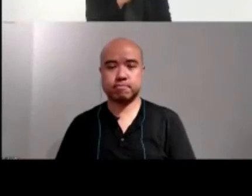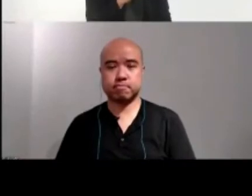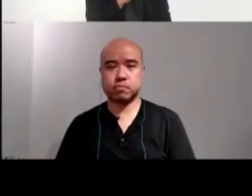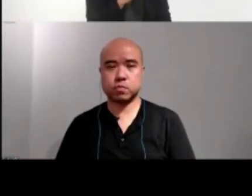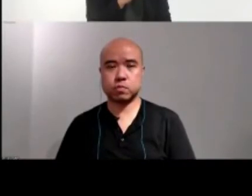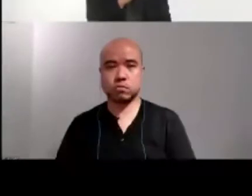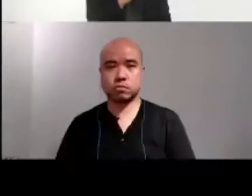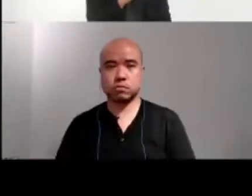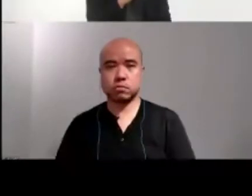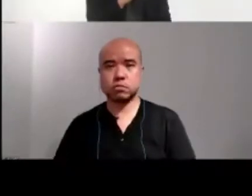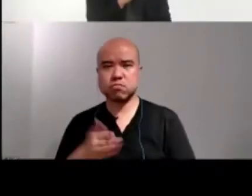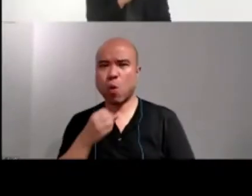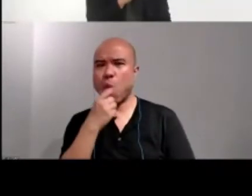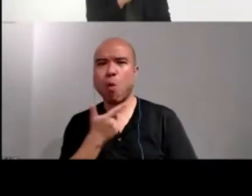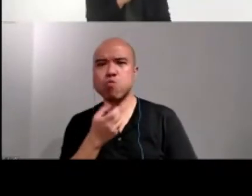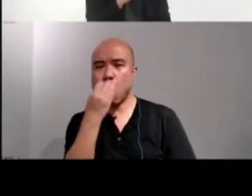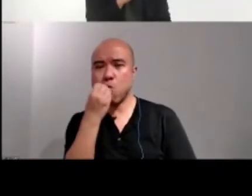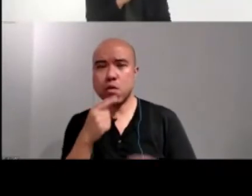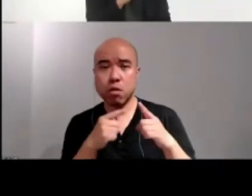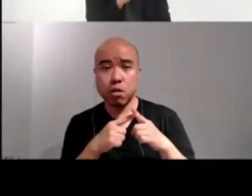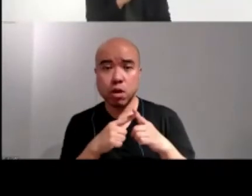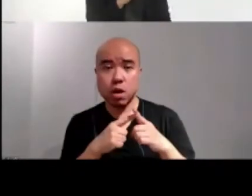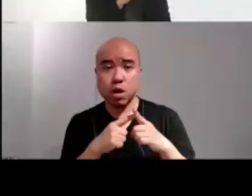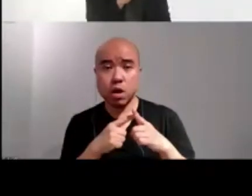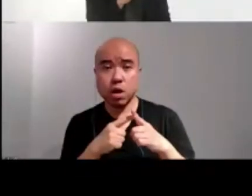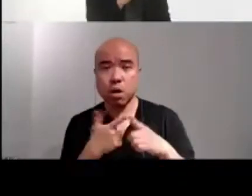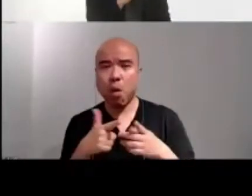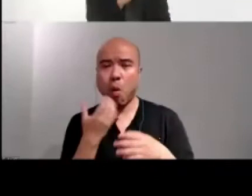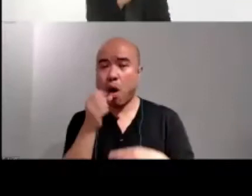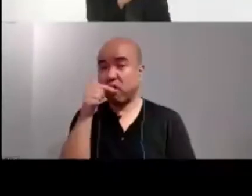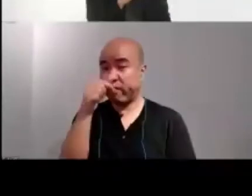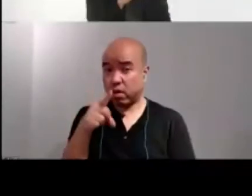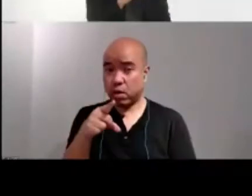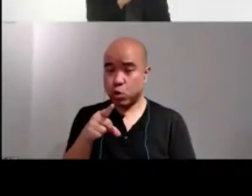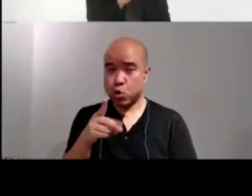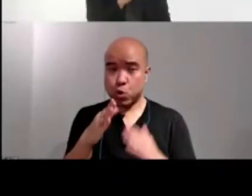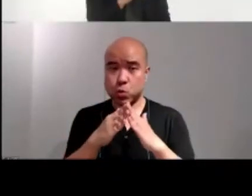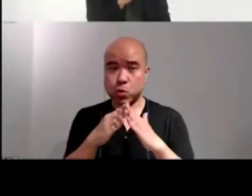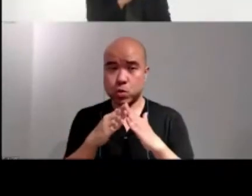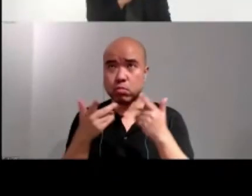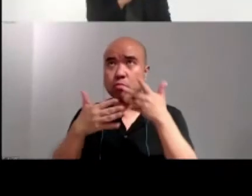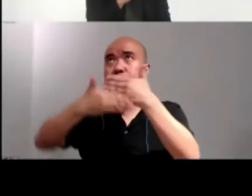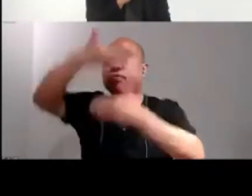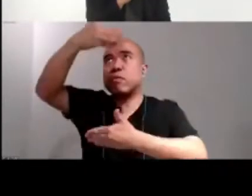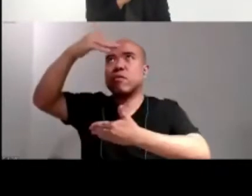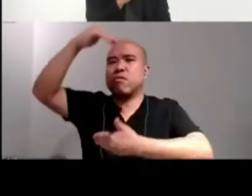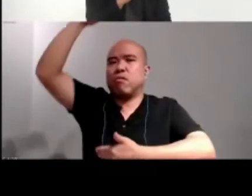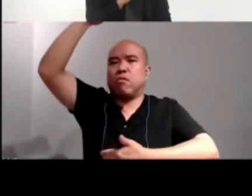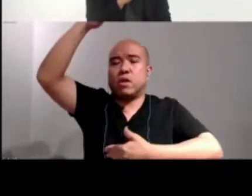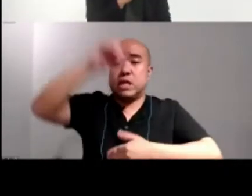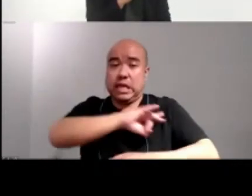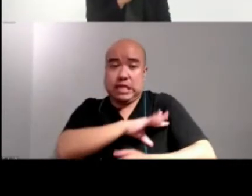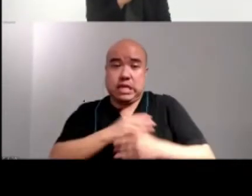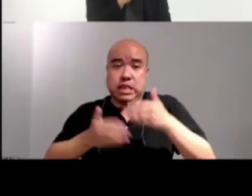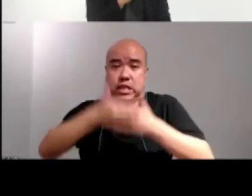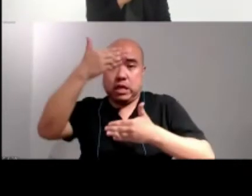大部分的香港人呢，其实是超过 50% 是住在一个高层的楼宇里面，私人的楼宇，也都